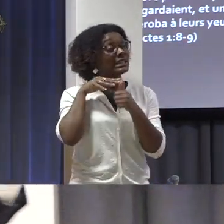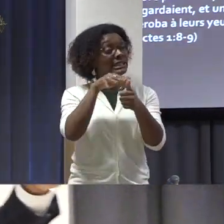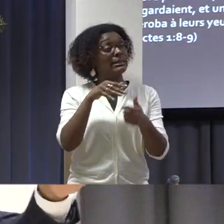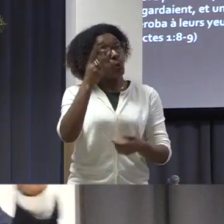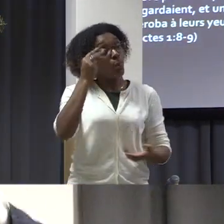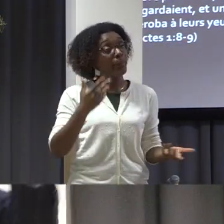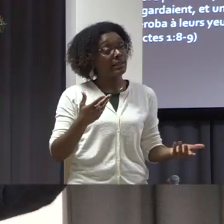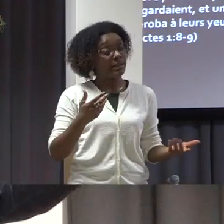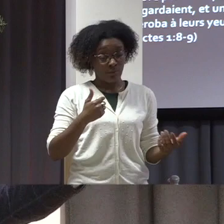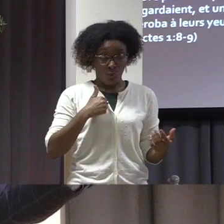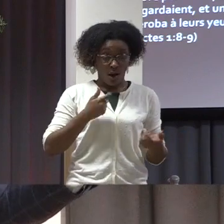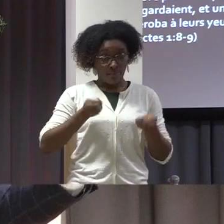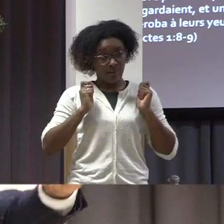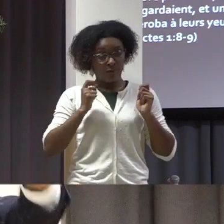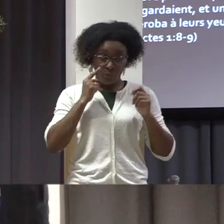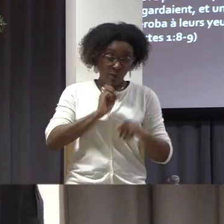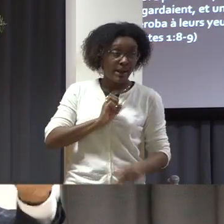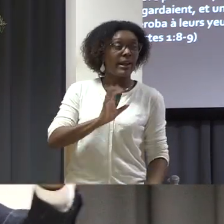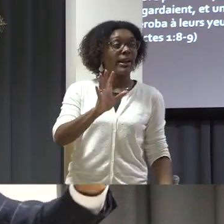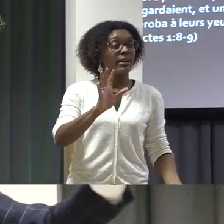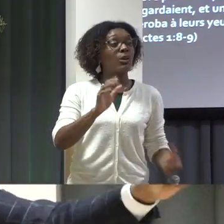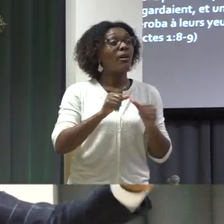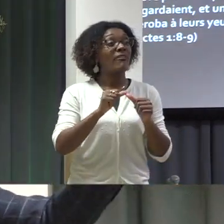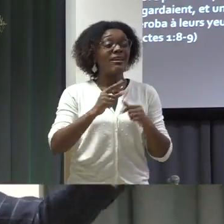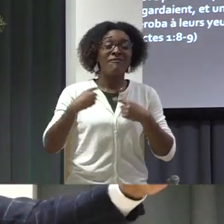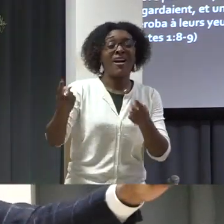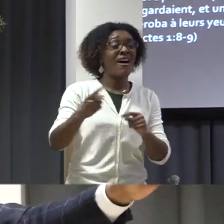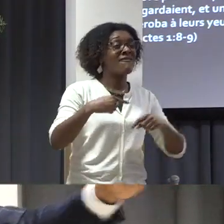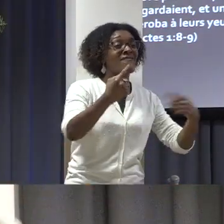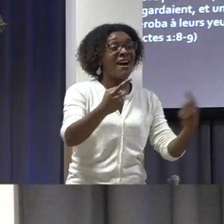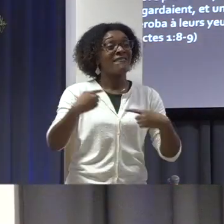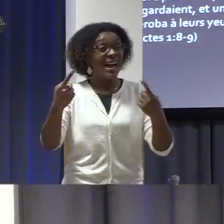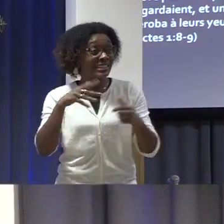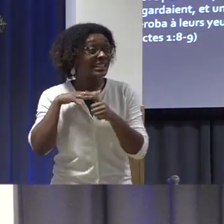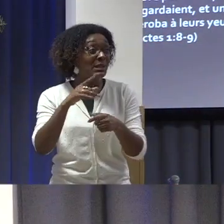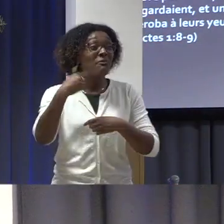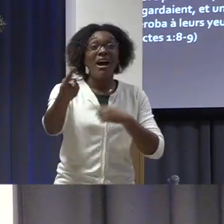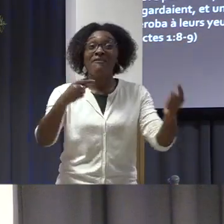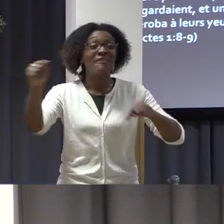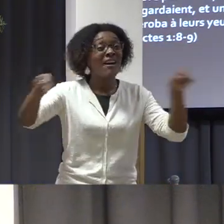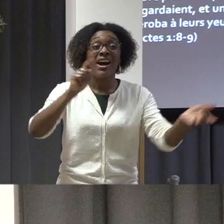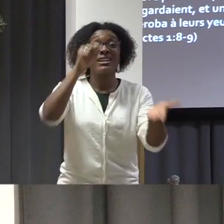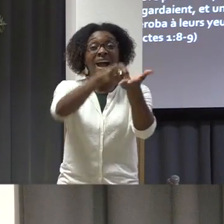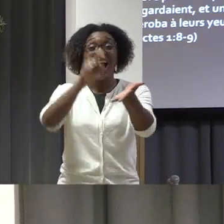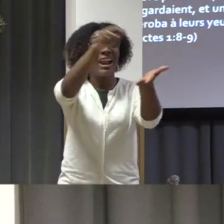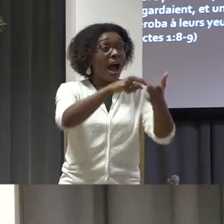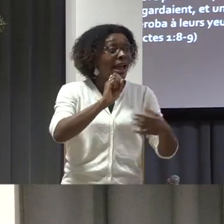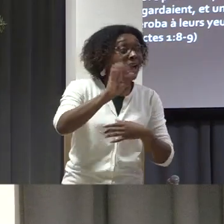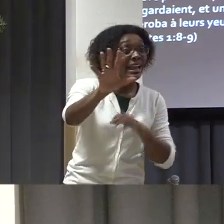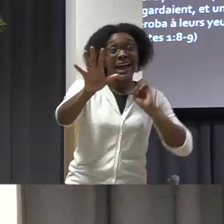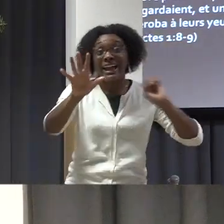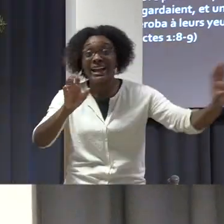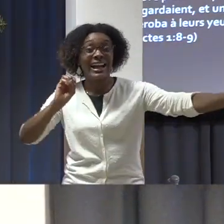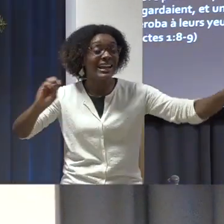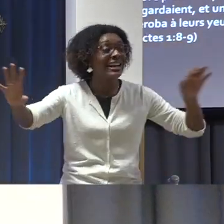donner du goût alors ils sont allés et partout où il passait il éclairé par tui pas s'étonner du goût et qu'est ce qui va